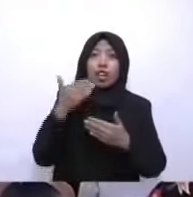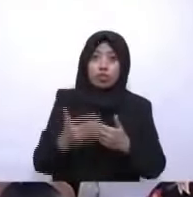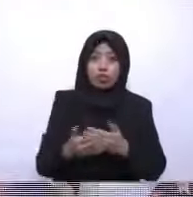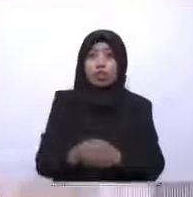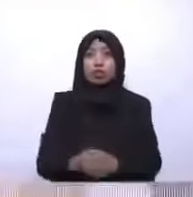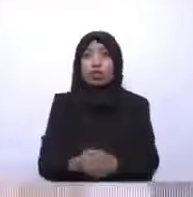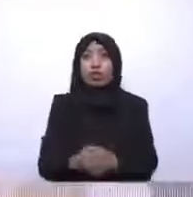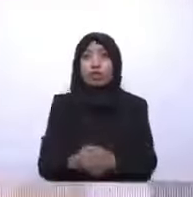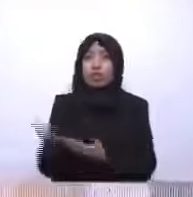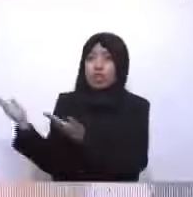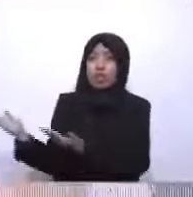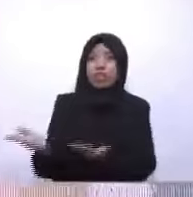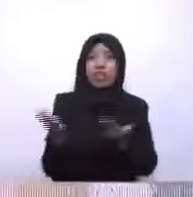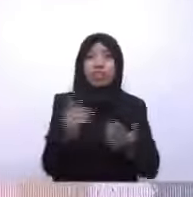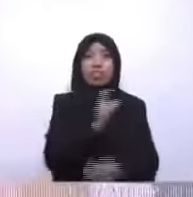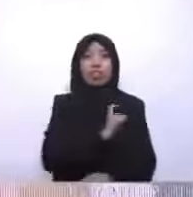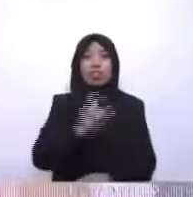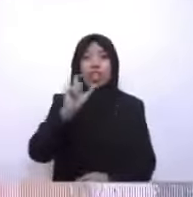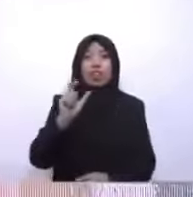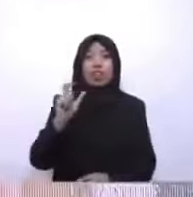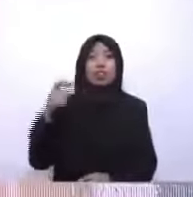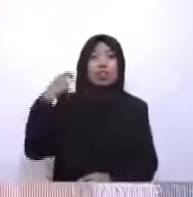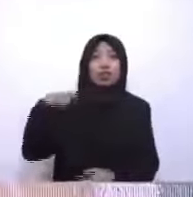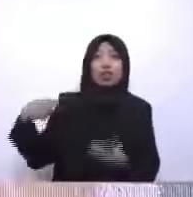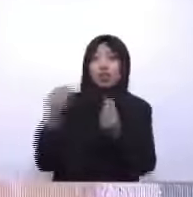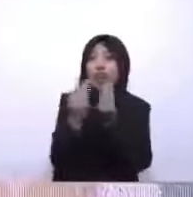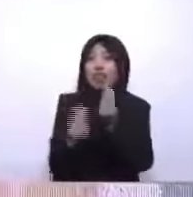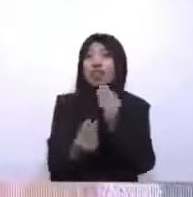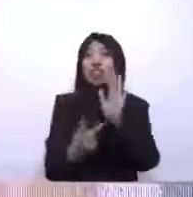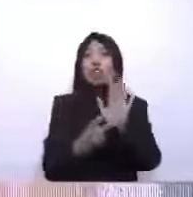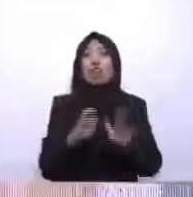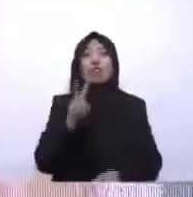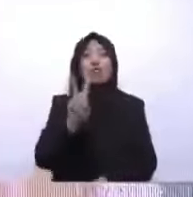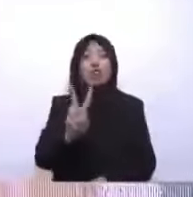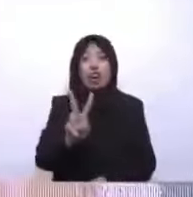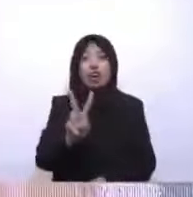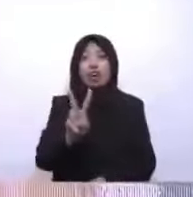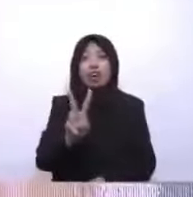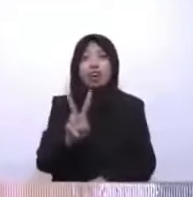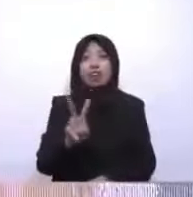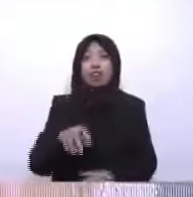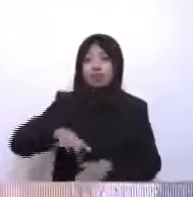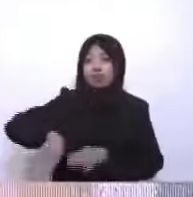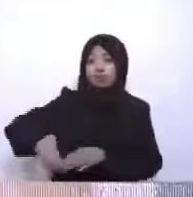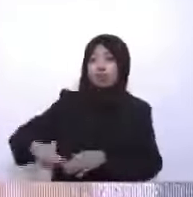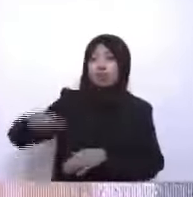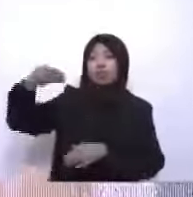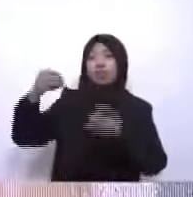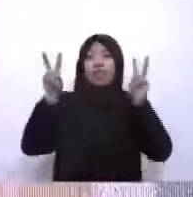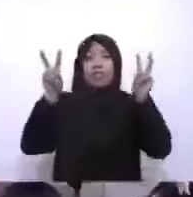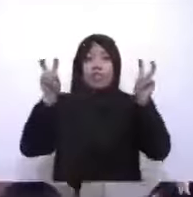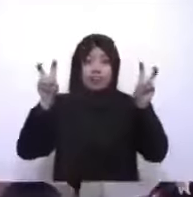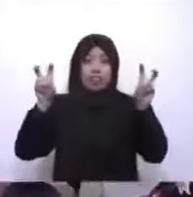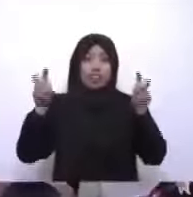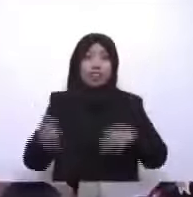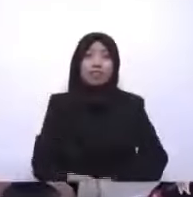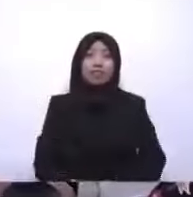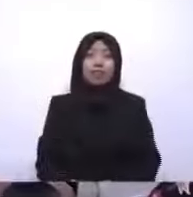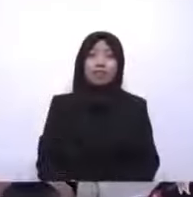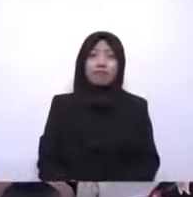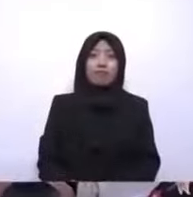Selanjutnya, kita persilakan kepada calon wakil gubernur nomor urut 2 untuk mengambil kode subtema dari wadah